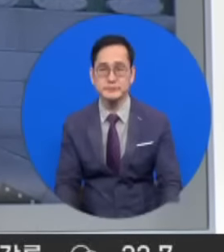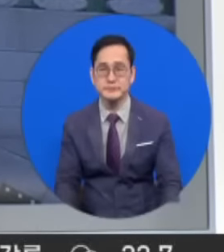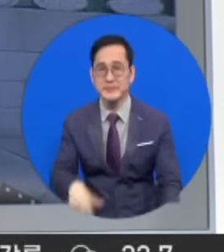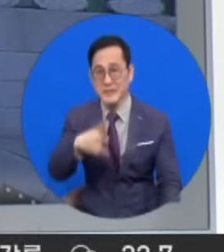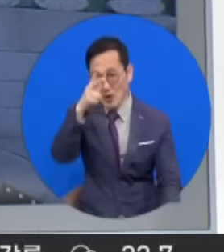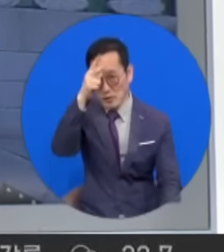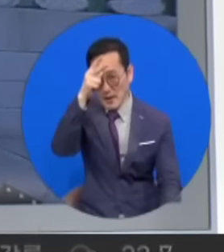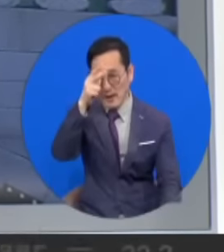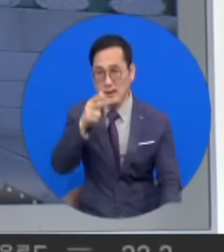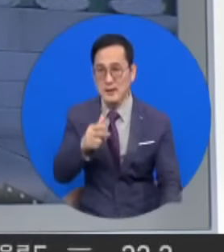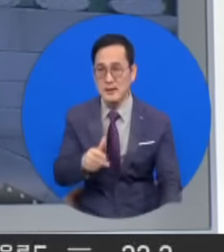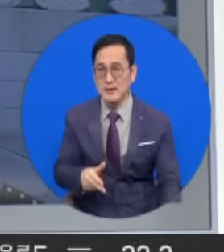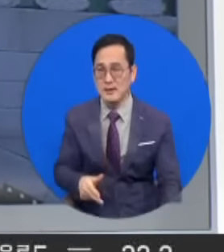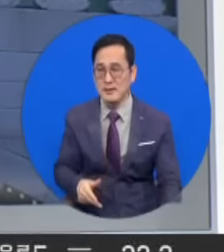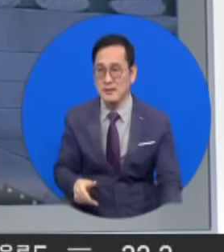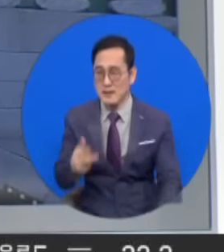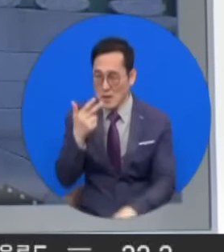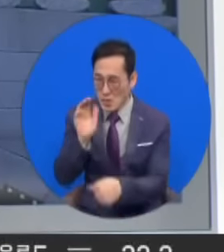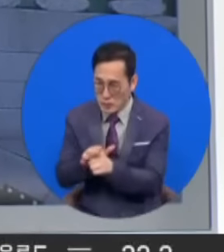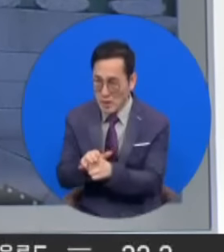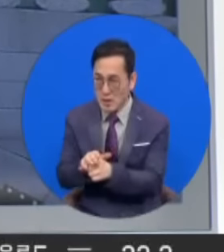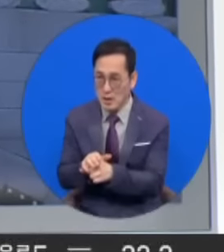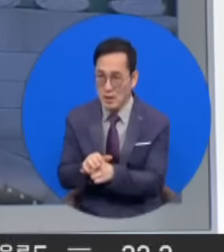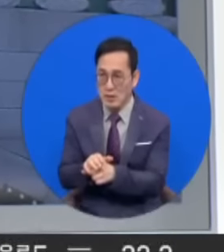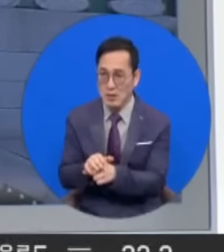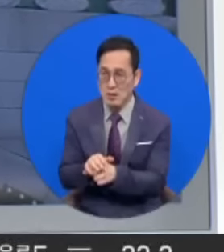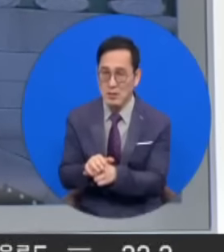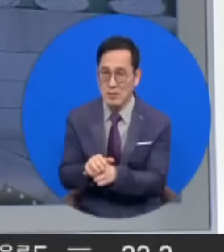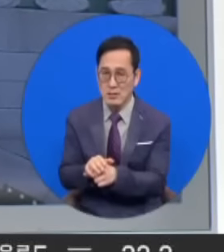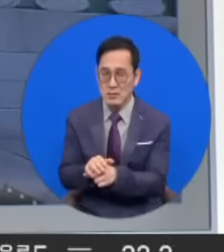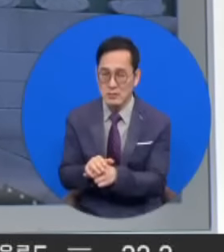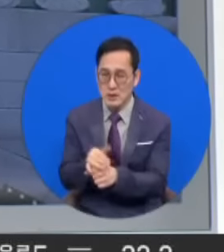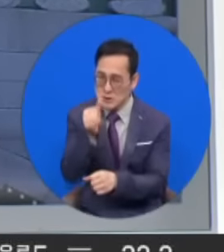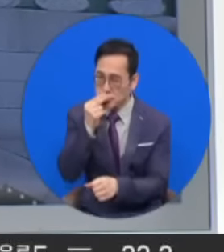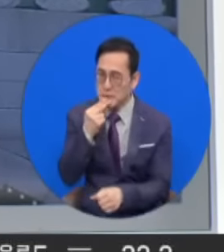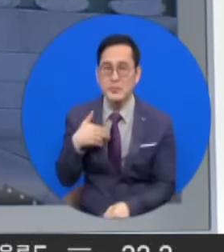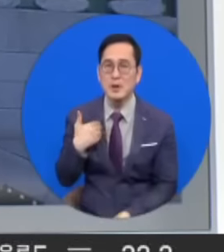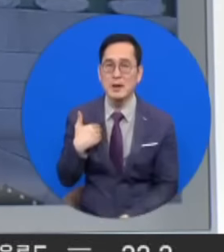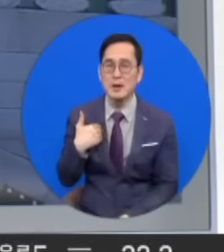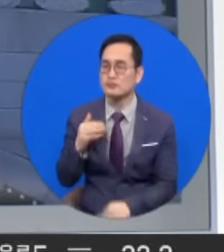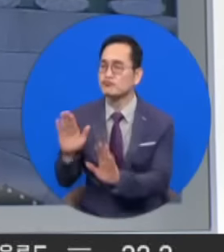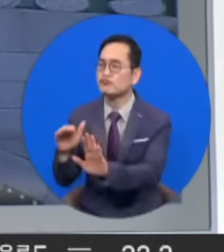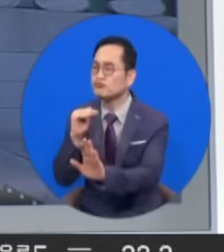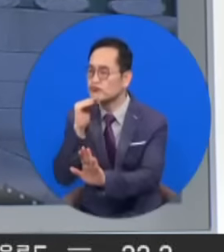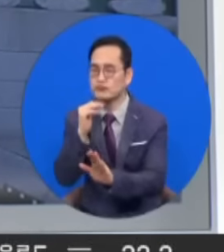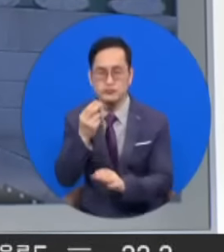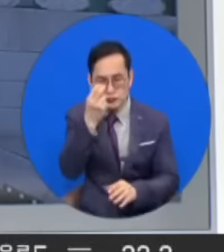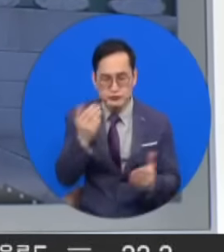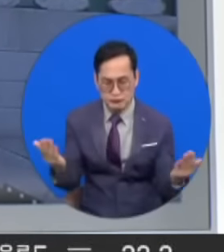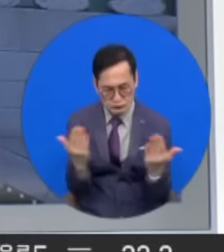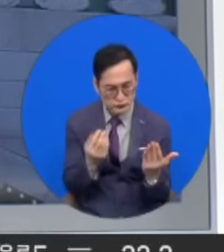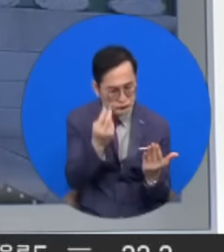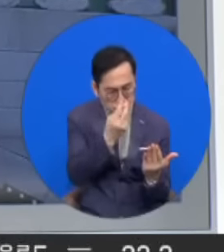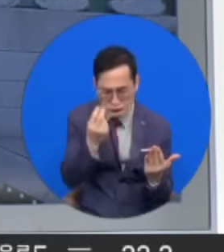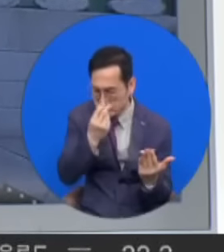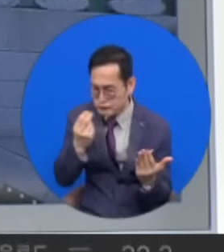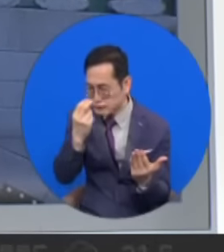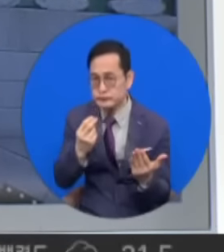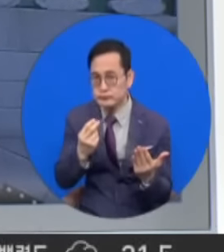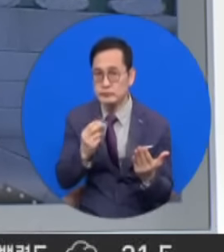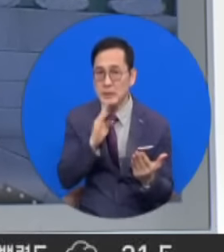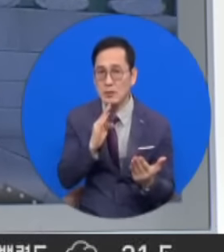경찰은요, 그런 상황에서 어떤 시민의 억울함도 없게 그럼 민중의 지팡이 역할을 해야 하는 건